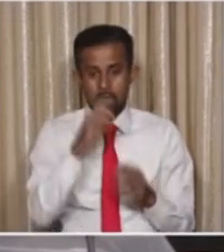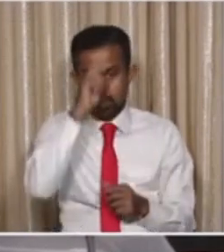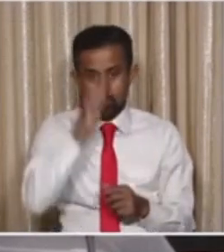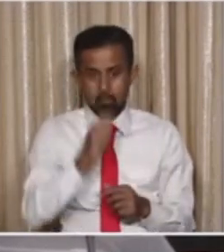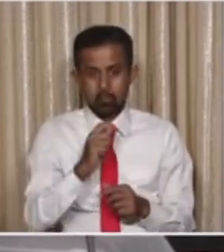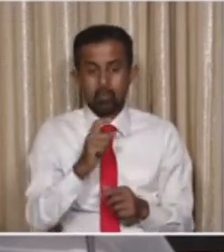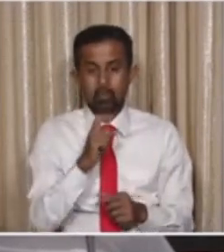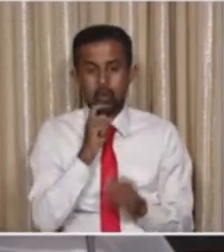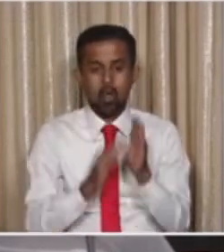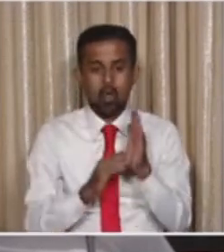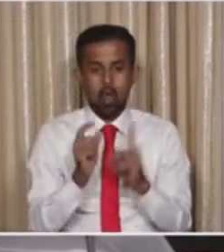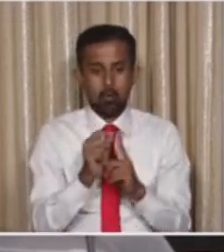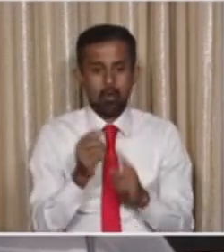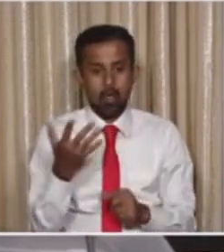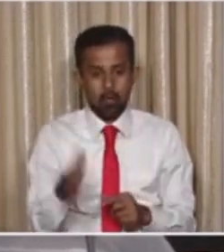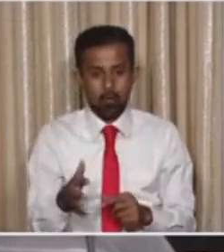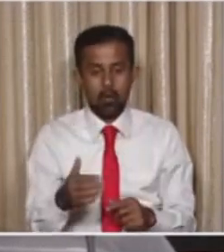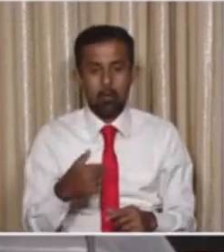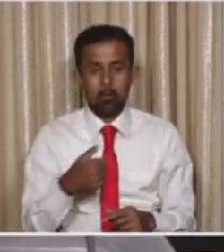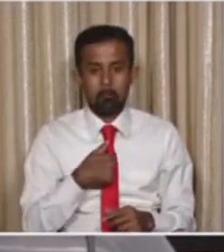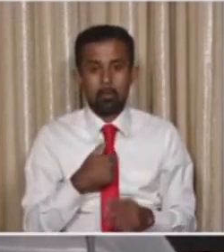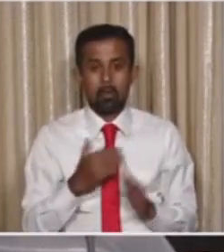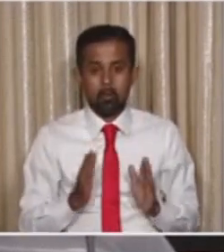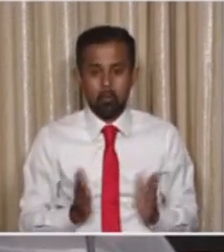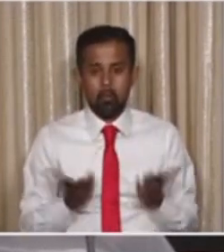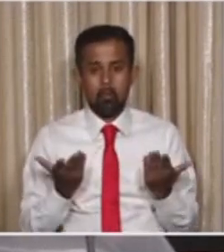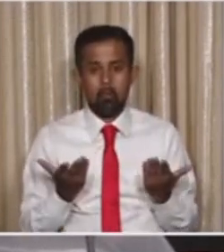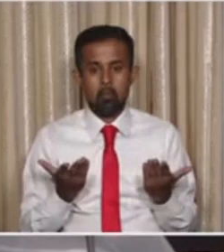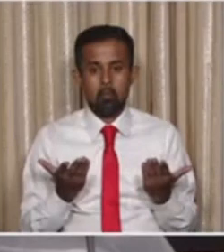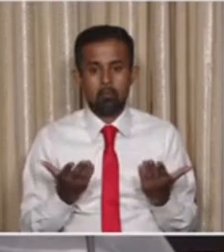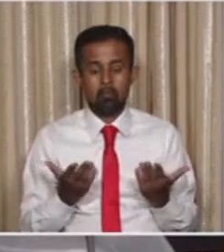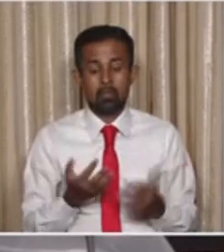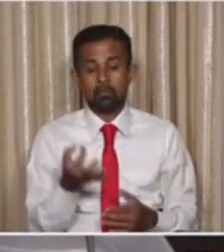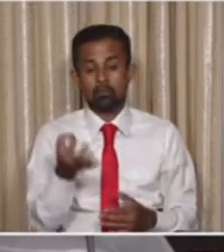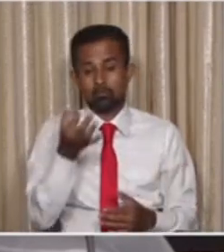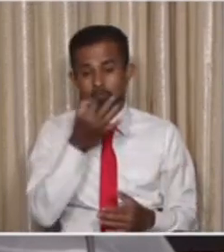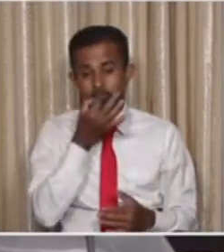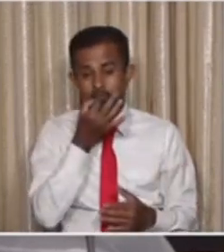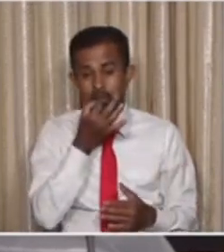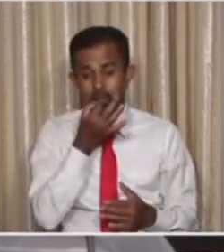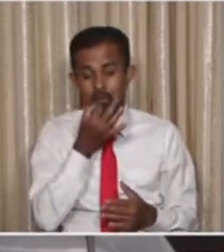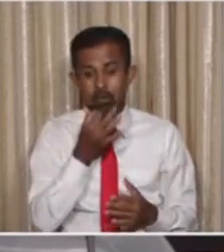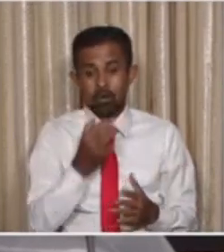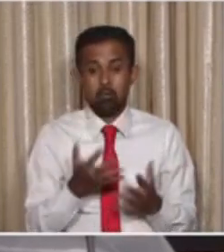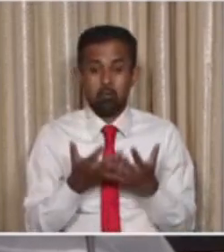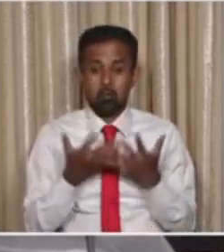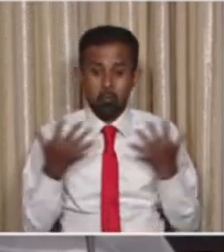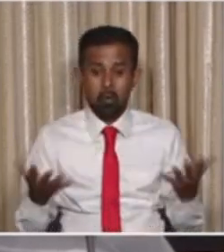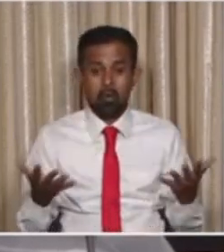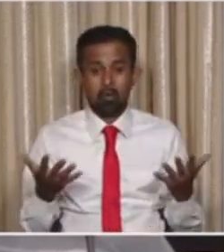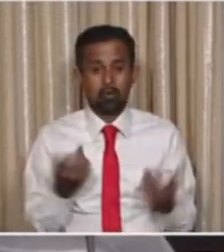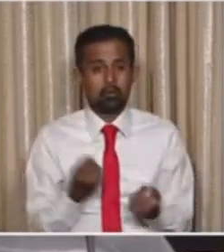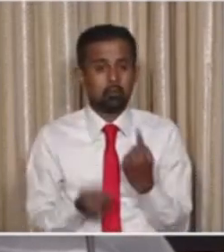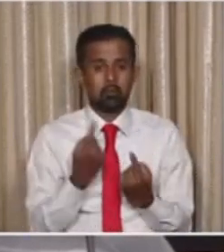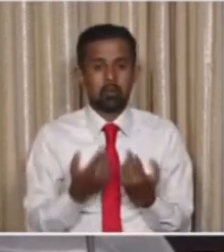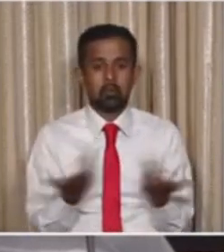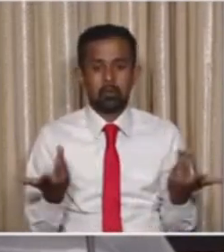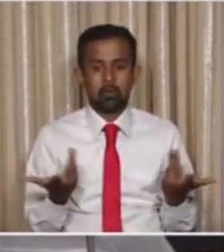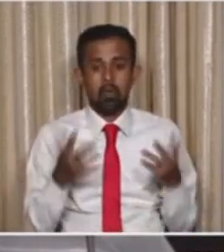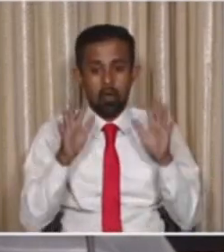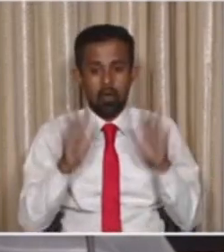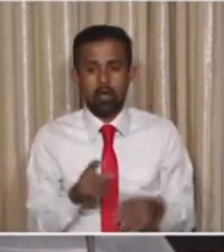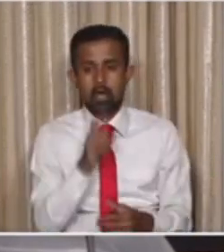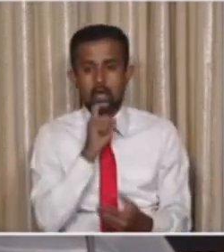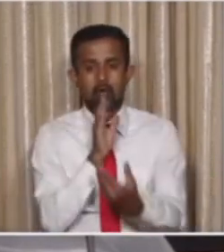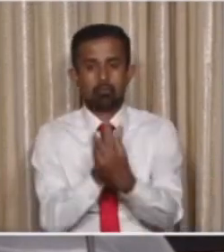මහත්මයා අධිකරණ මැතිවරයා වශයෙන් හිටියේ මට පටන් ගත්ත චෝදනා 9කට විතර පරීක්ෂණ ඒ මොකක්වත් කරගන්න බැරි නොවෙන්න එකකට නඩු